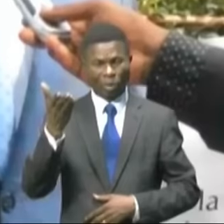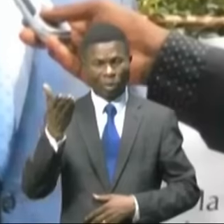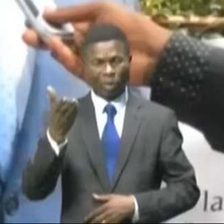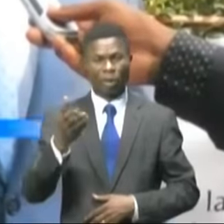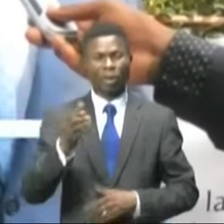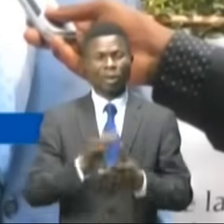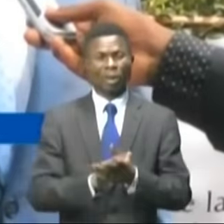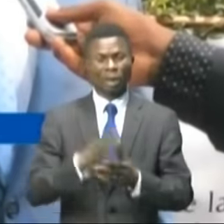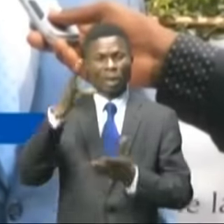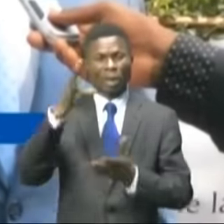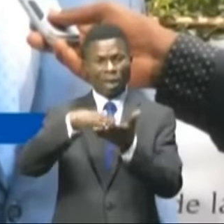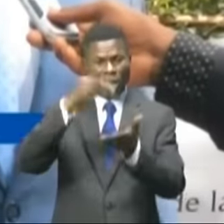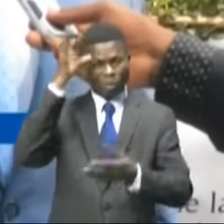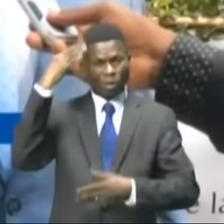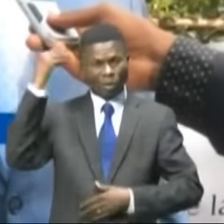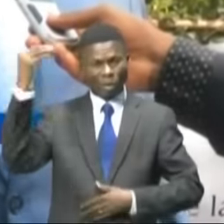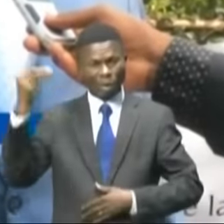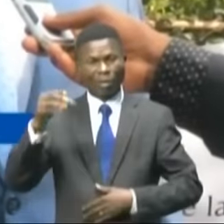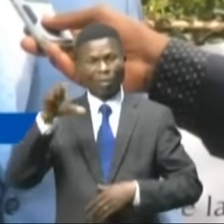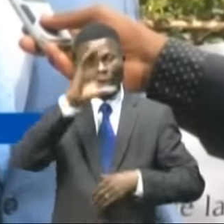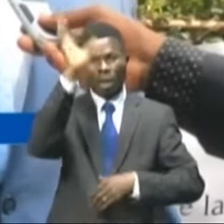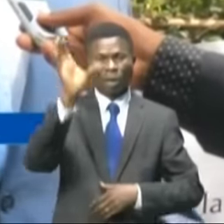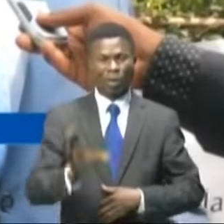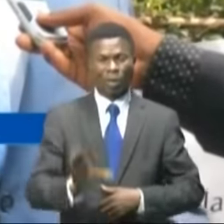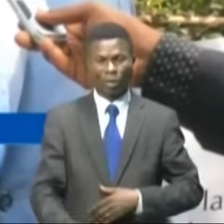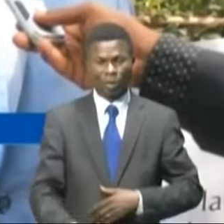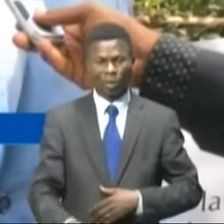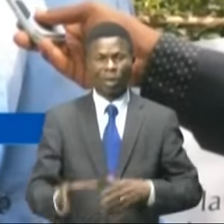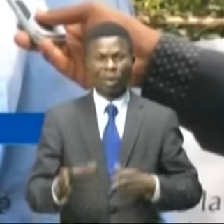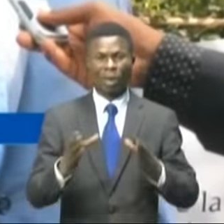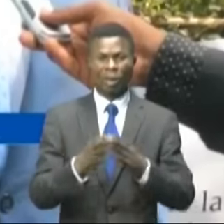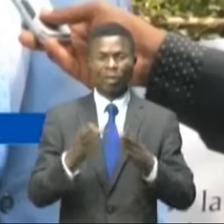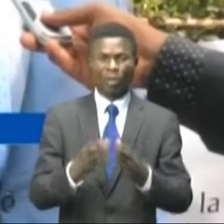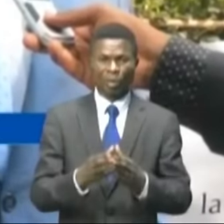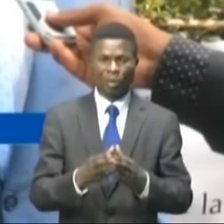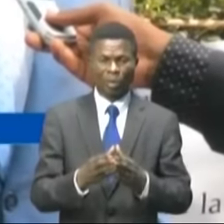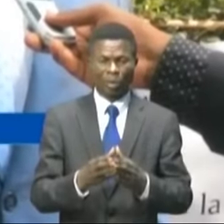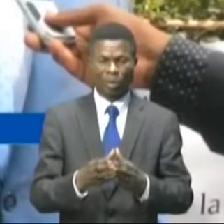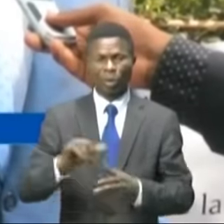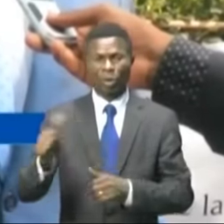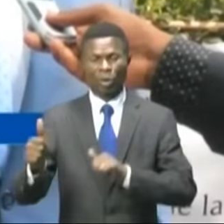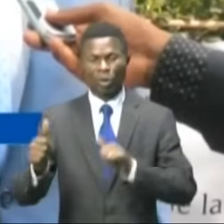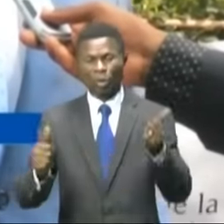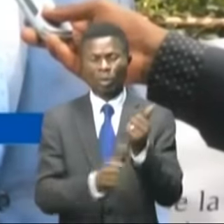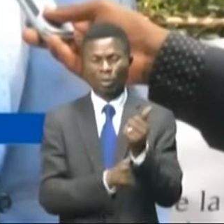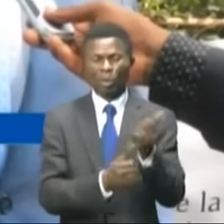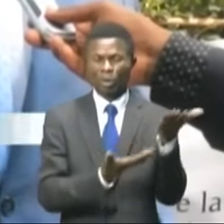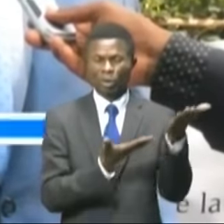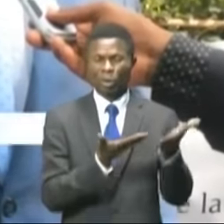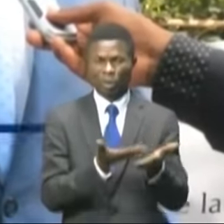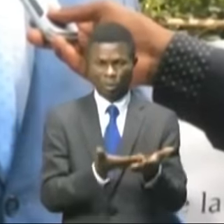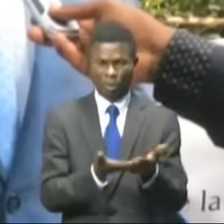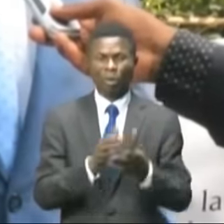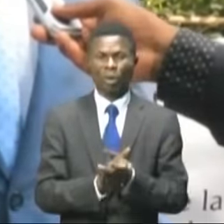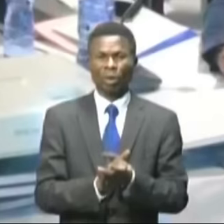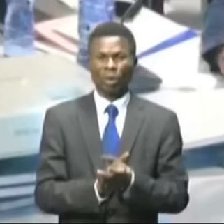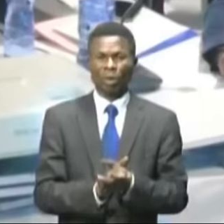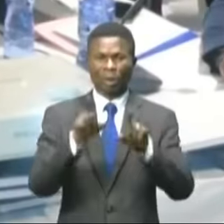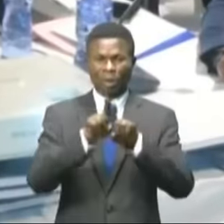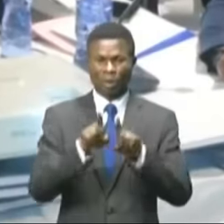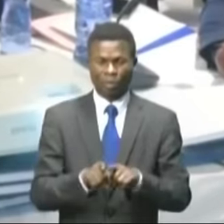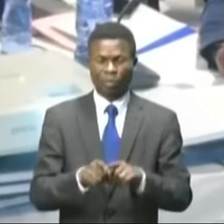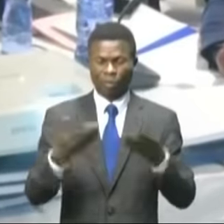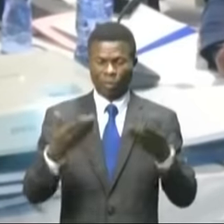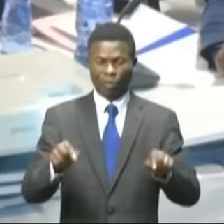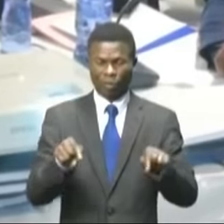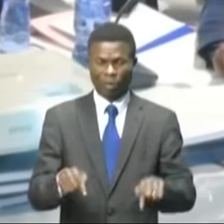des expériences du Congo central avec les acteurs de l'économie informelle. Et aujourd'hui, nous terminons avec